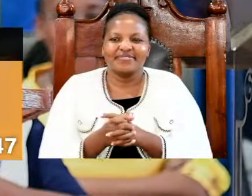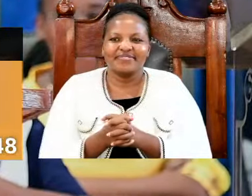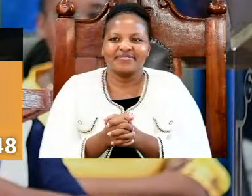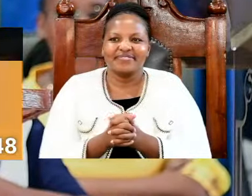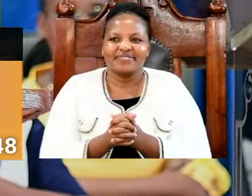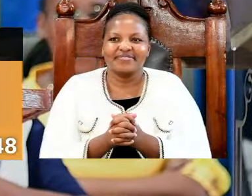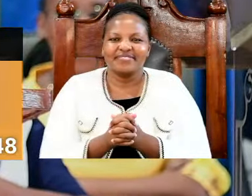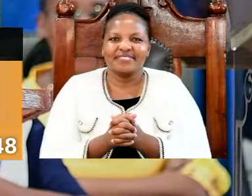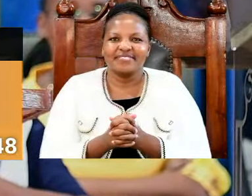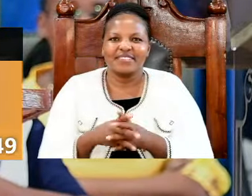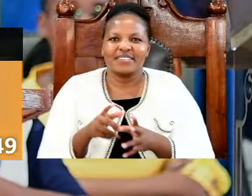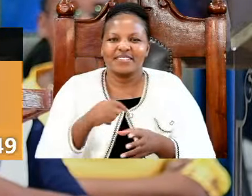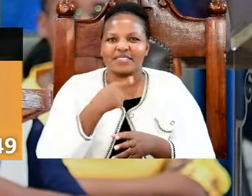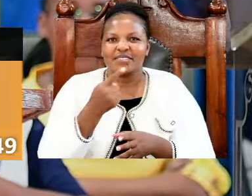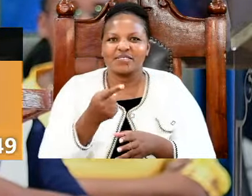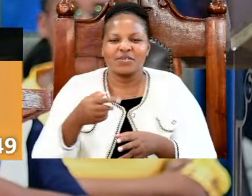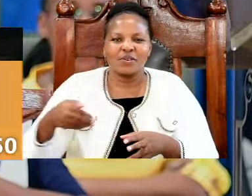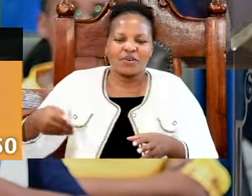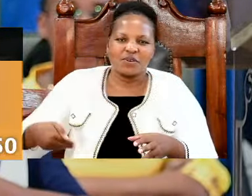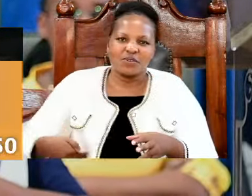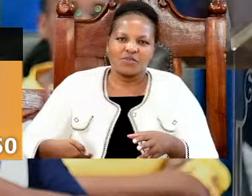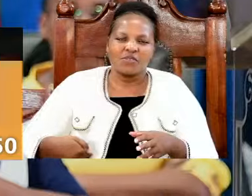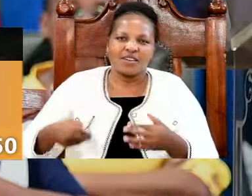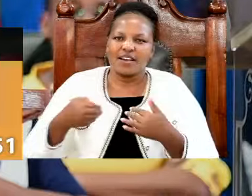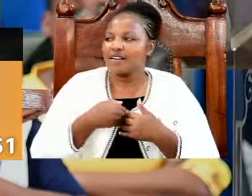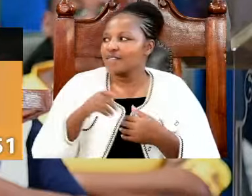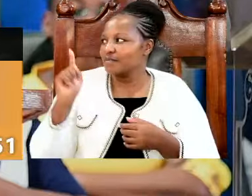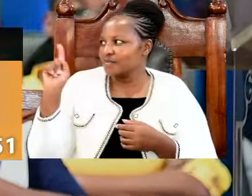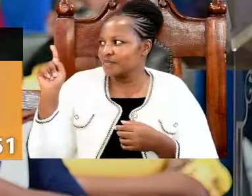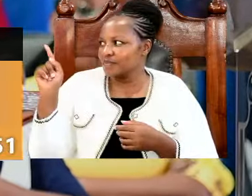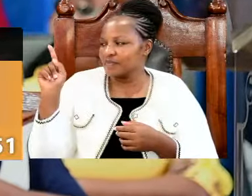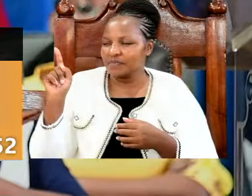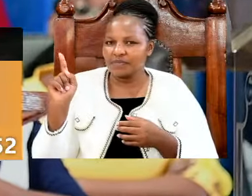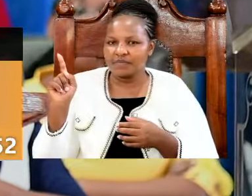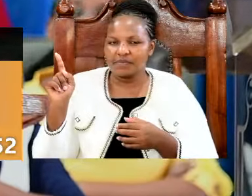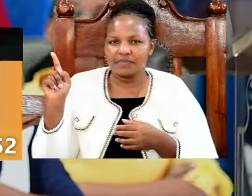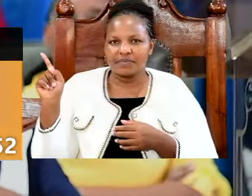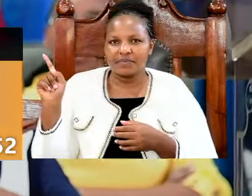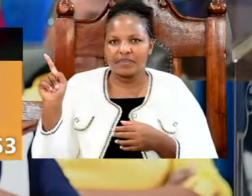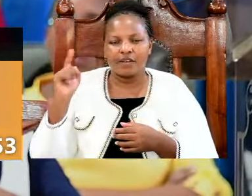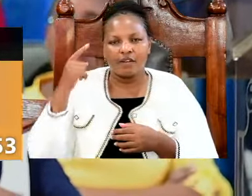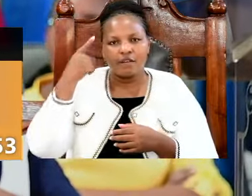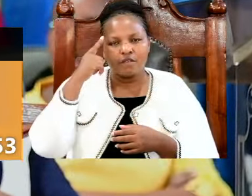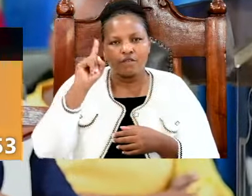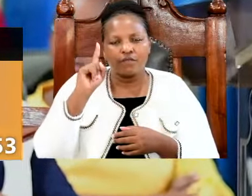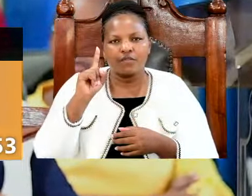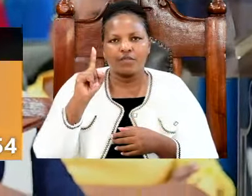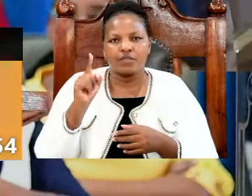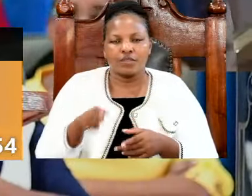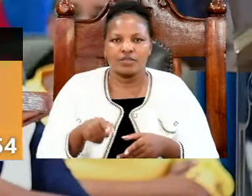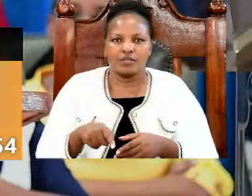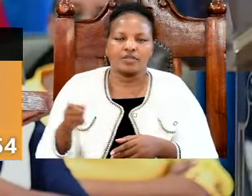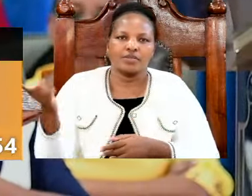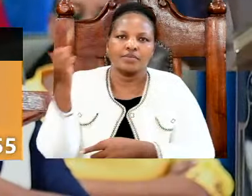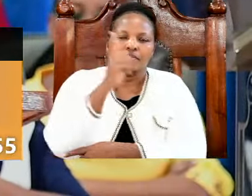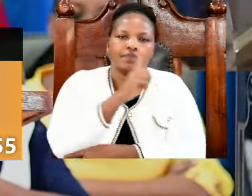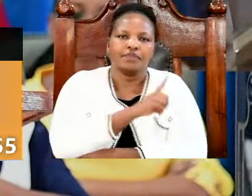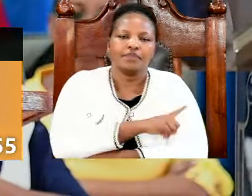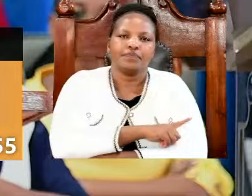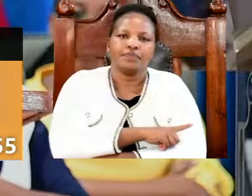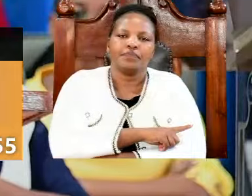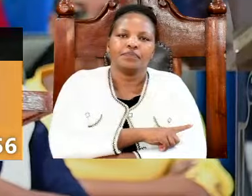Haya, kwa hiyo sababu wanalika wako na package hapa ya hiyo siku ya Happy Mother's Day,